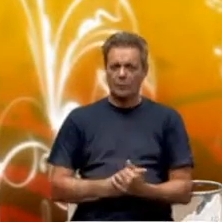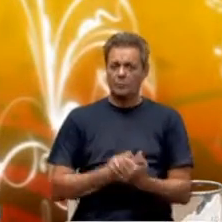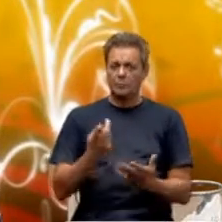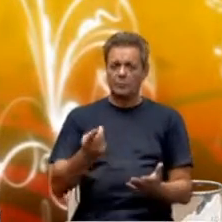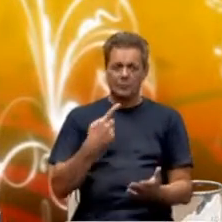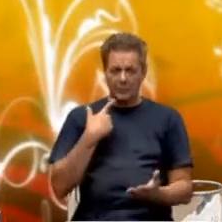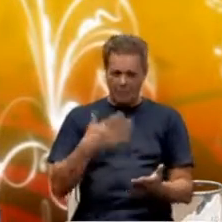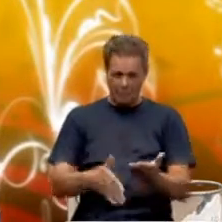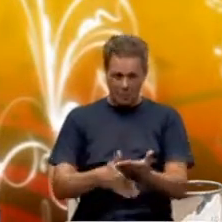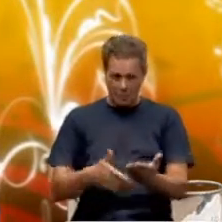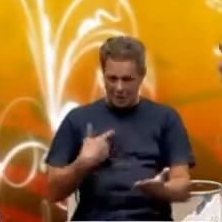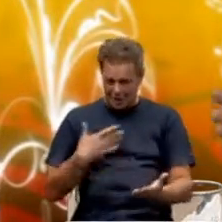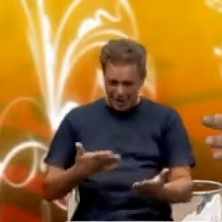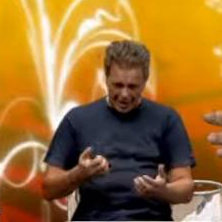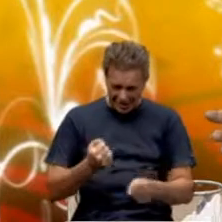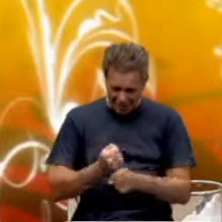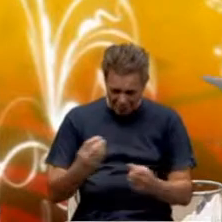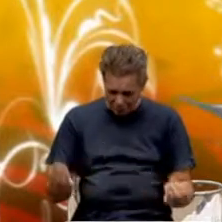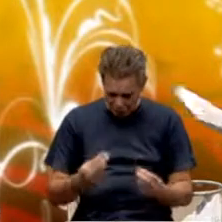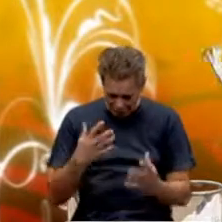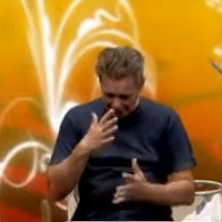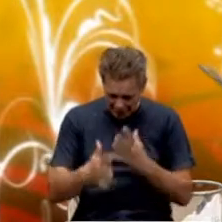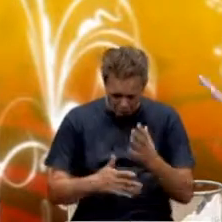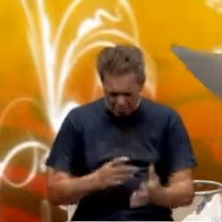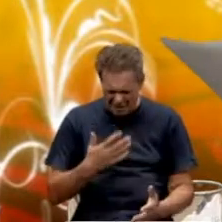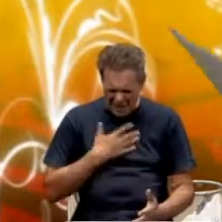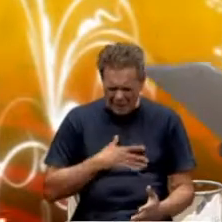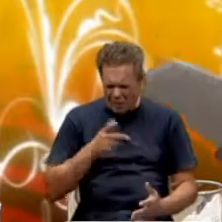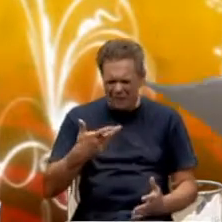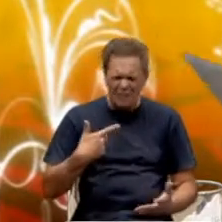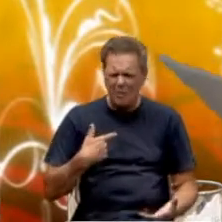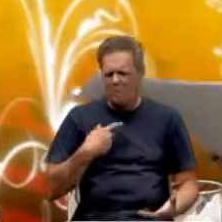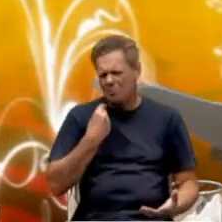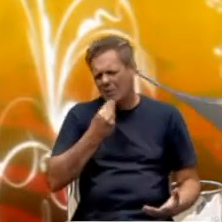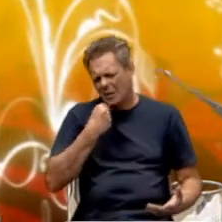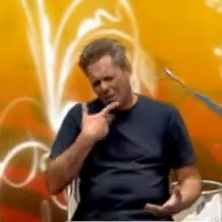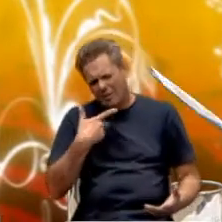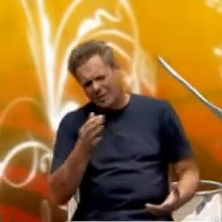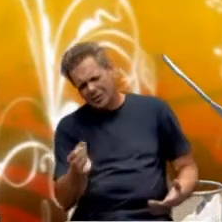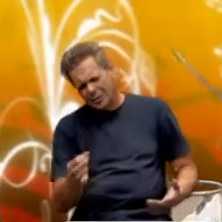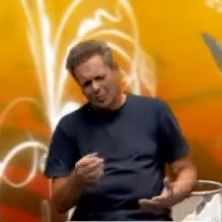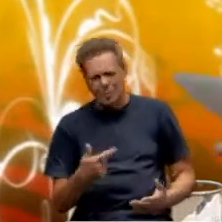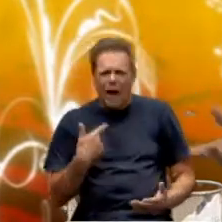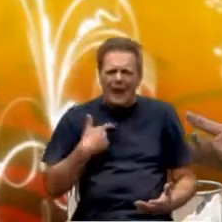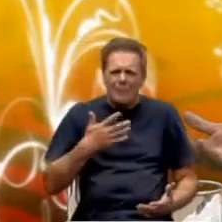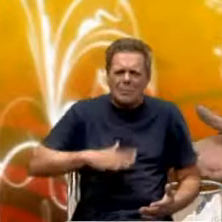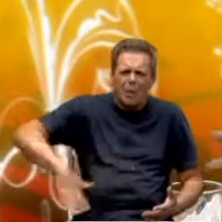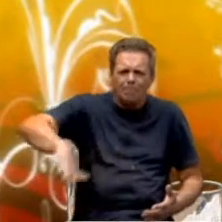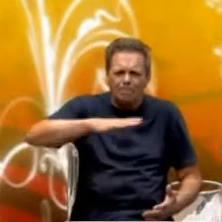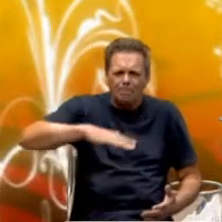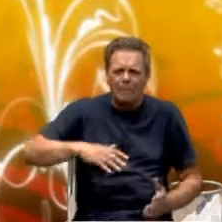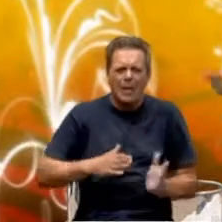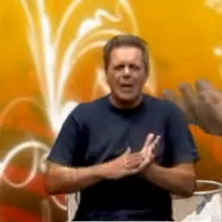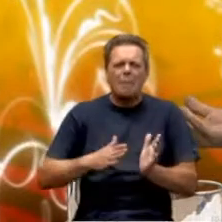Ne. Ne, ja ne želim da vi meni komplimentirate, ali kažu da smo mi mediteranska zemlja koja mahanjem